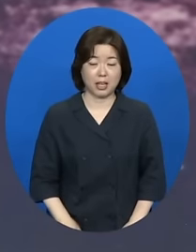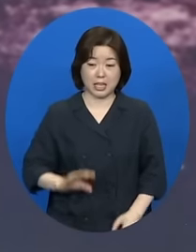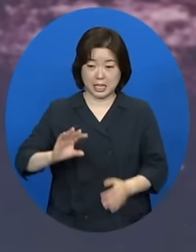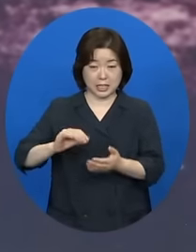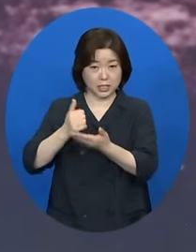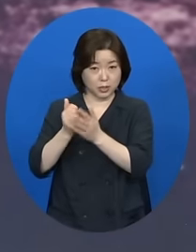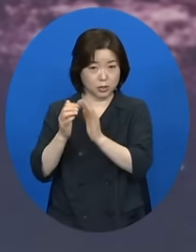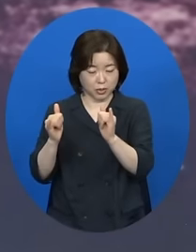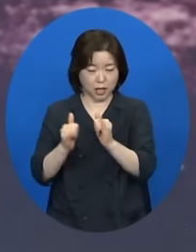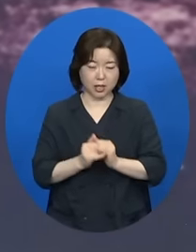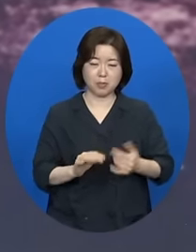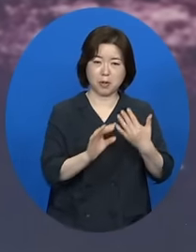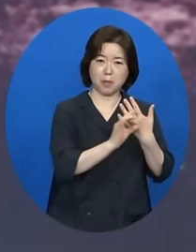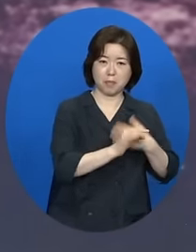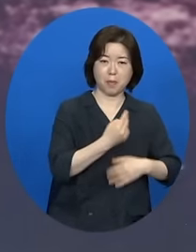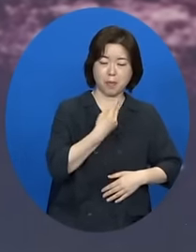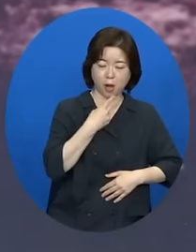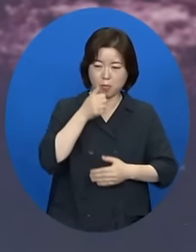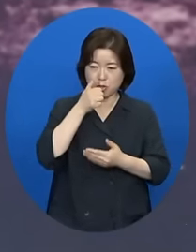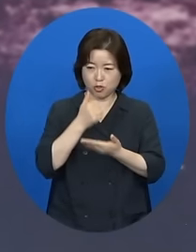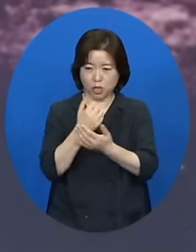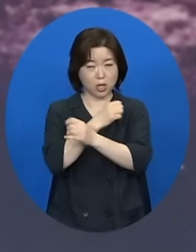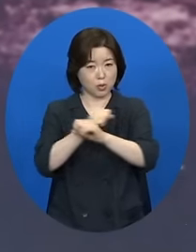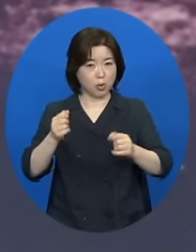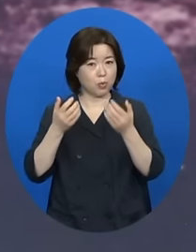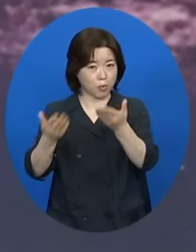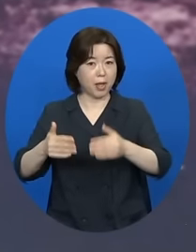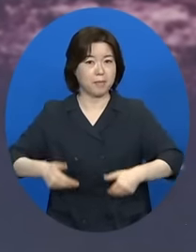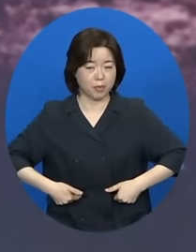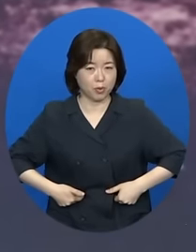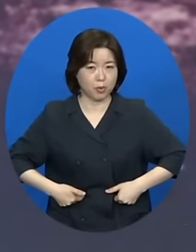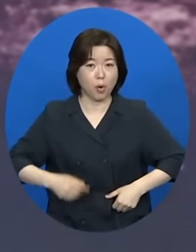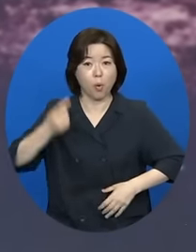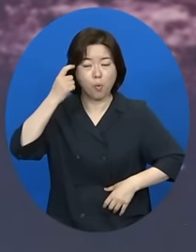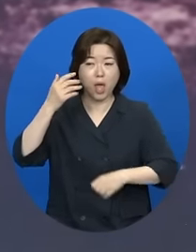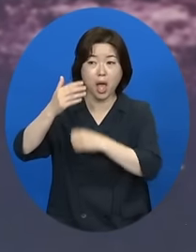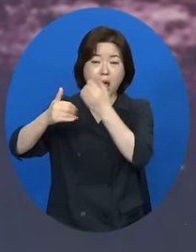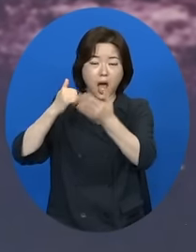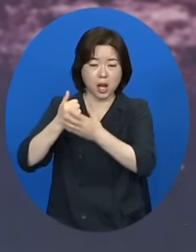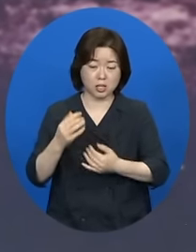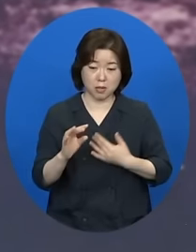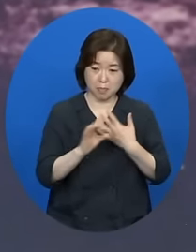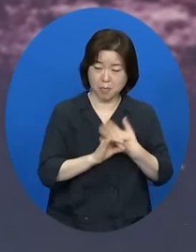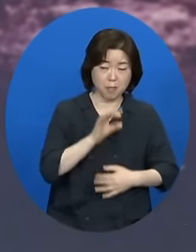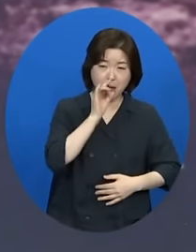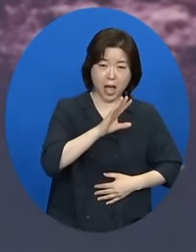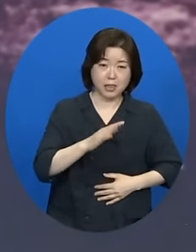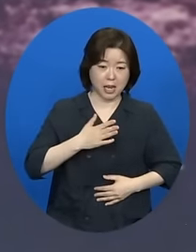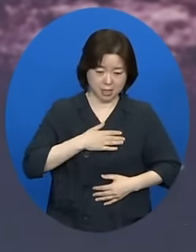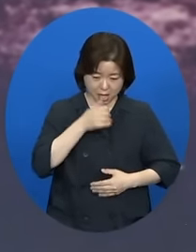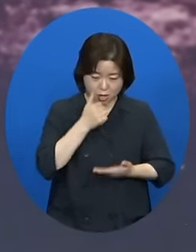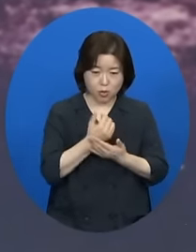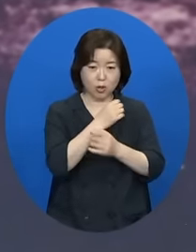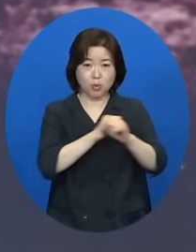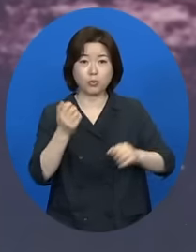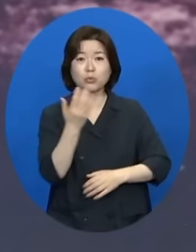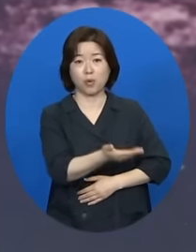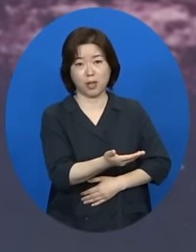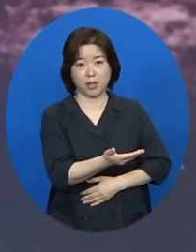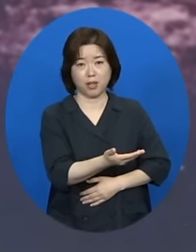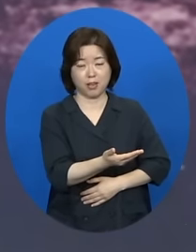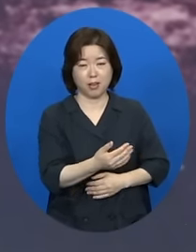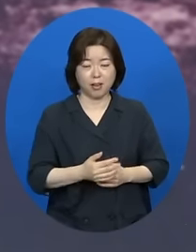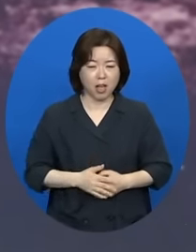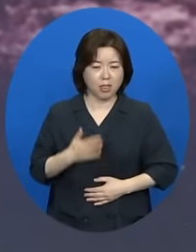그리스도인이라면 변명의 여지 없는 죄를 용서해야 된다. 왜냐하면 하나님도 변명의 여지 없는 당신의 죄를 용서하셨기 때문에 내가